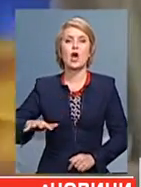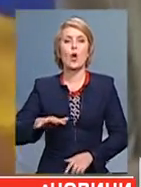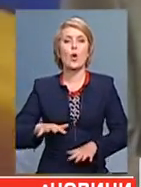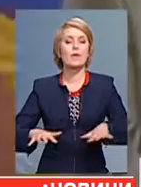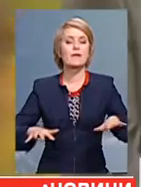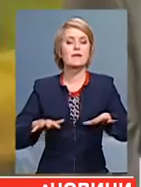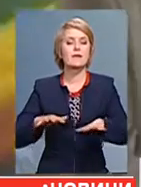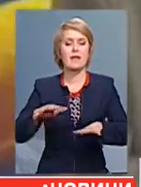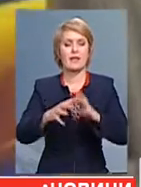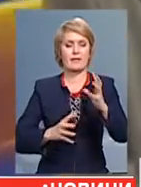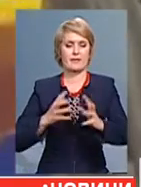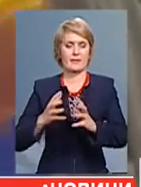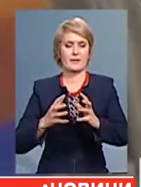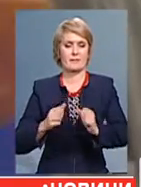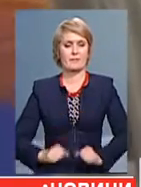страшно